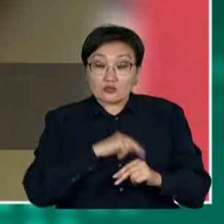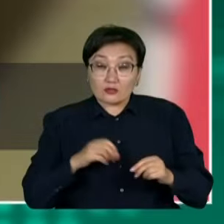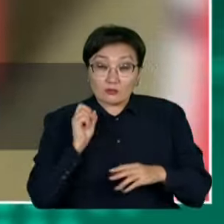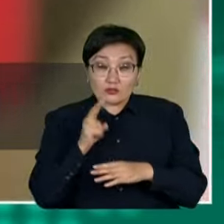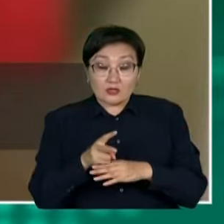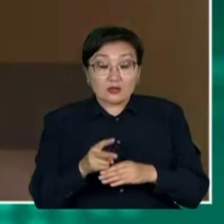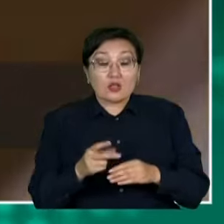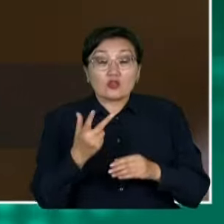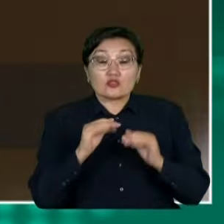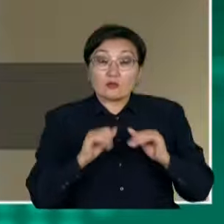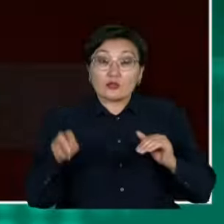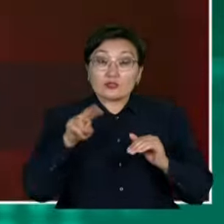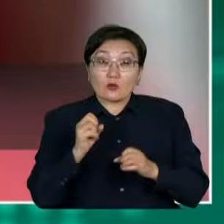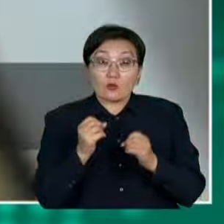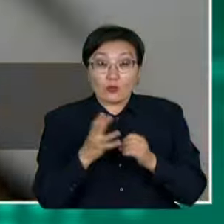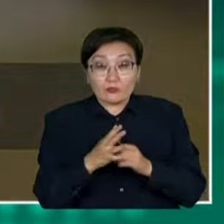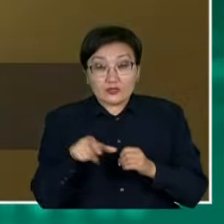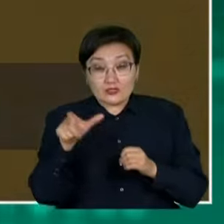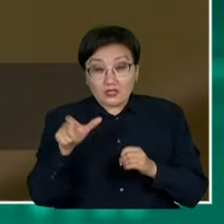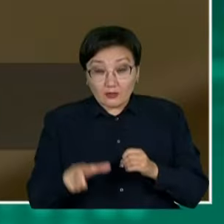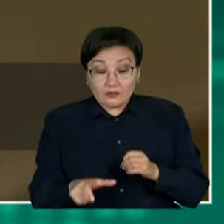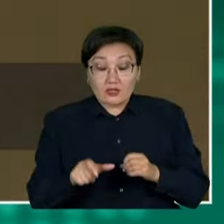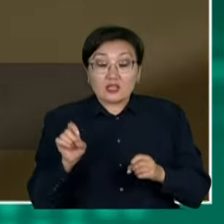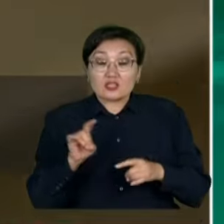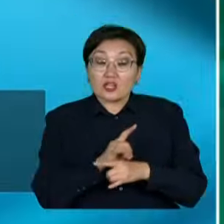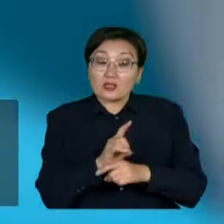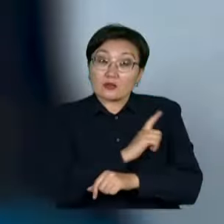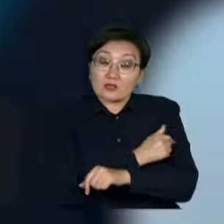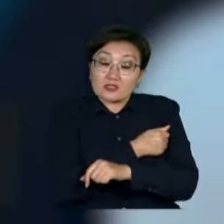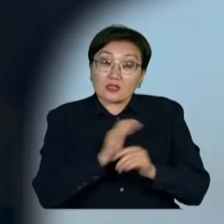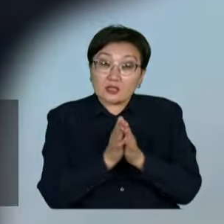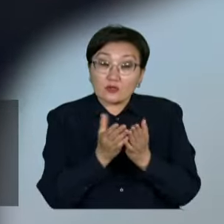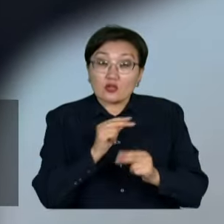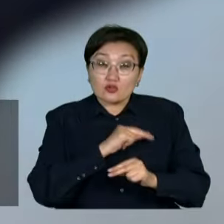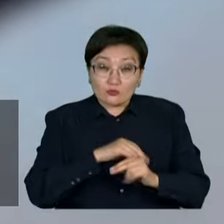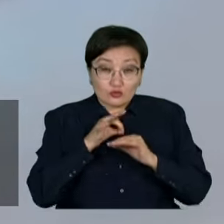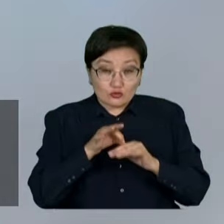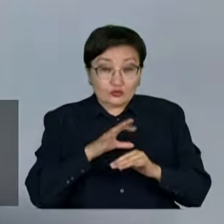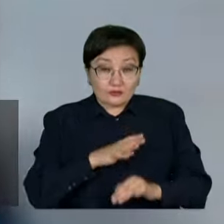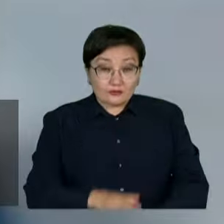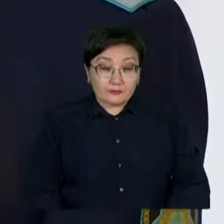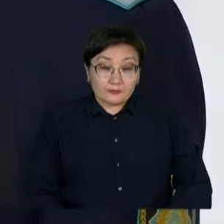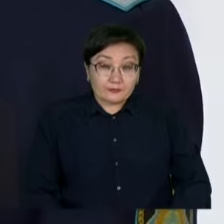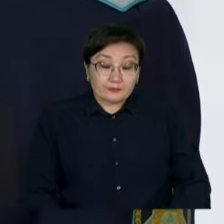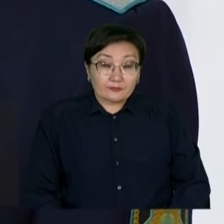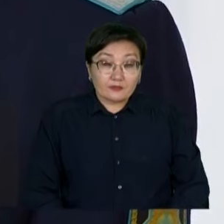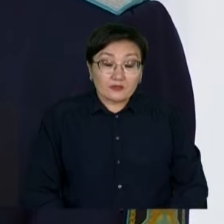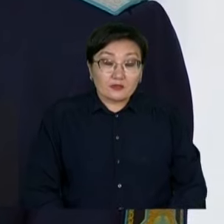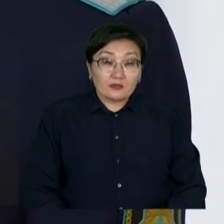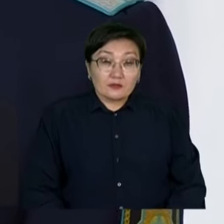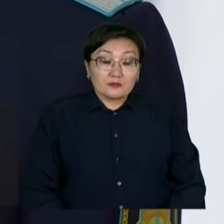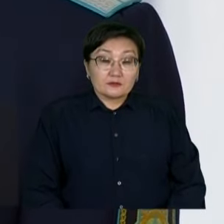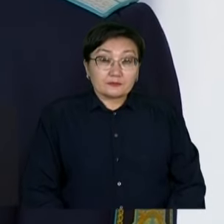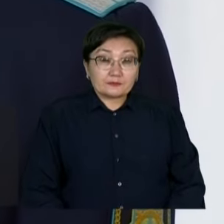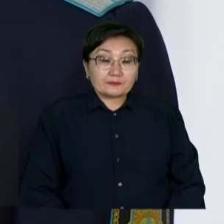15 қызметкердің жалған медициналық кітапшалармен жұмыс істеп келгені белгілі болды. 12 детских